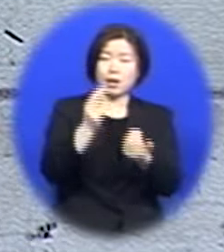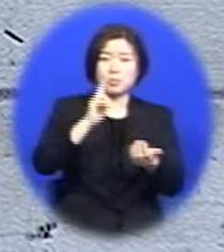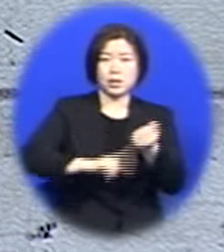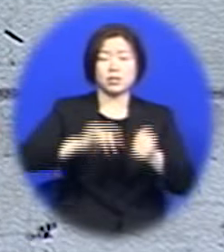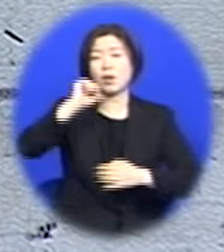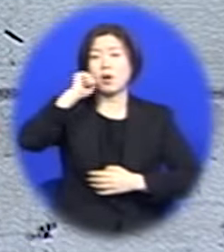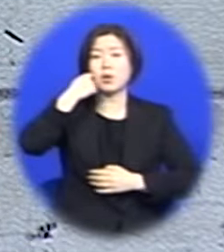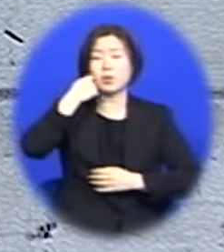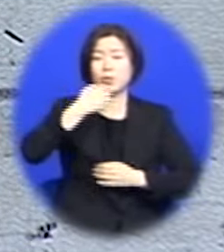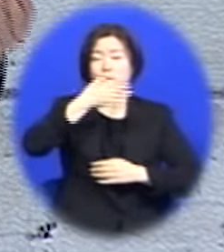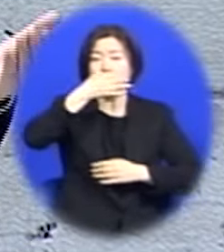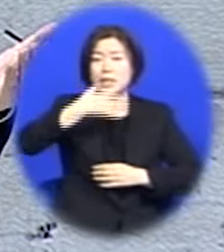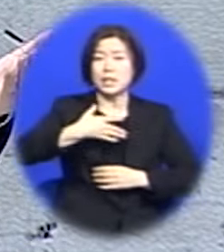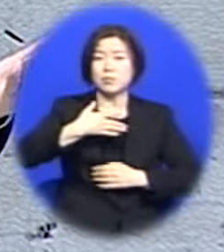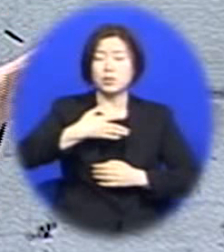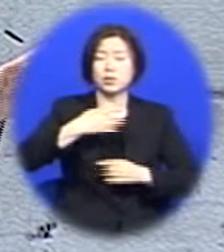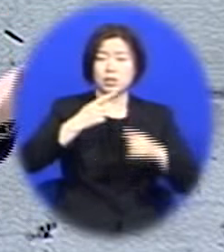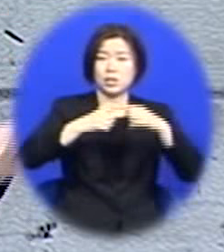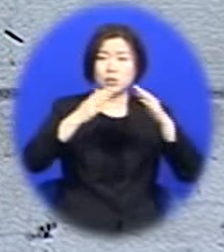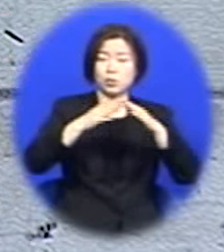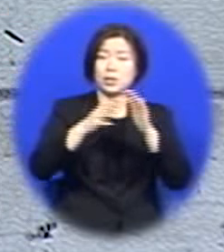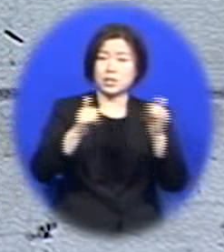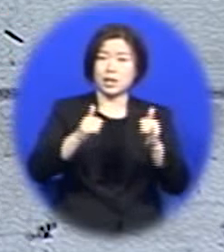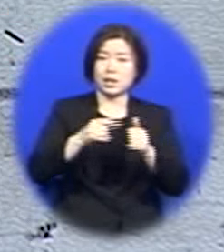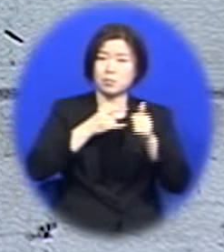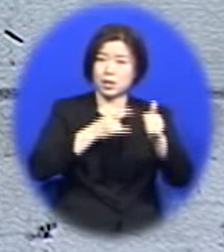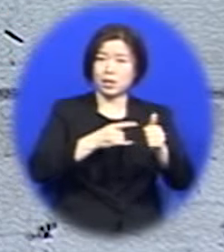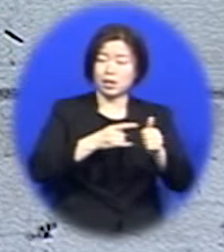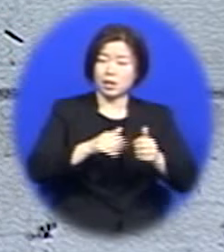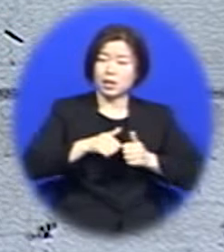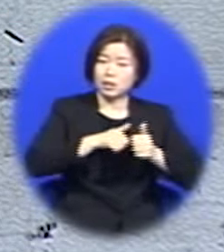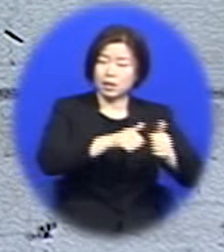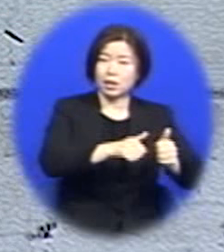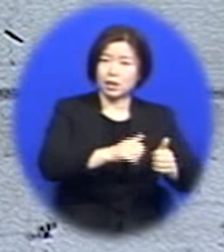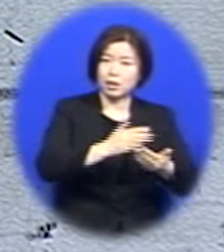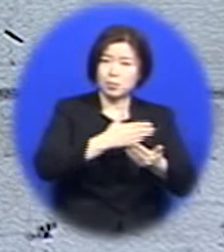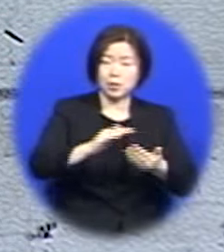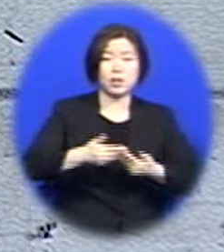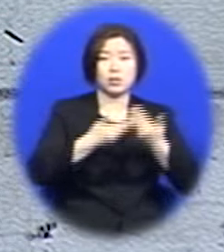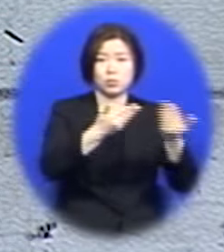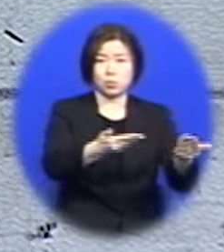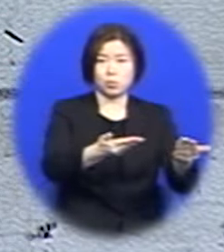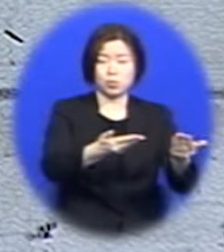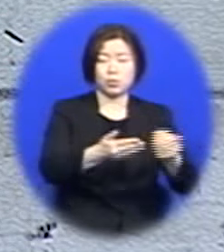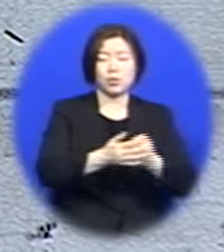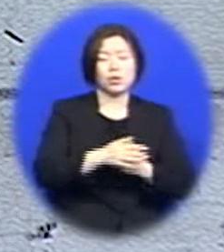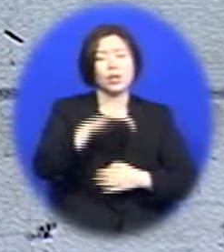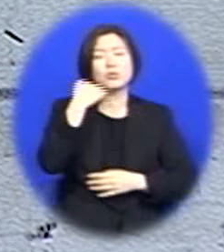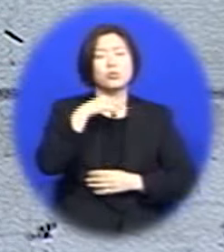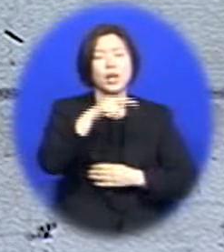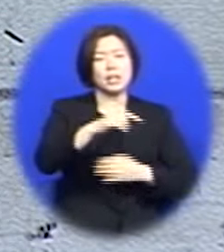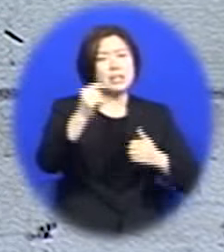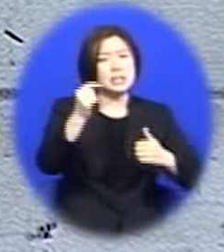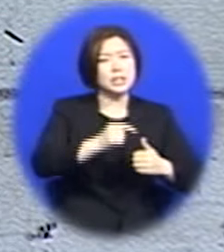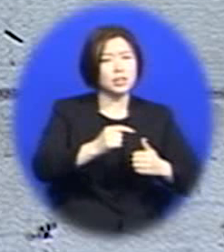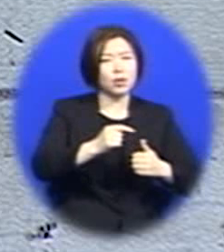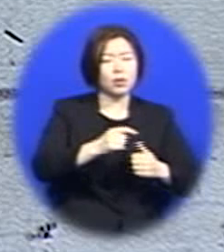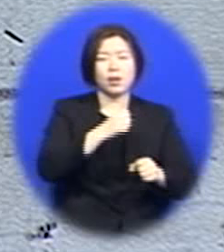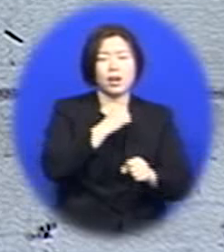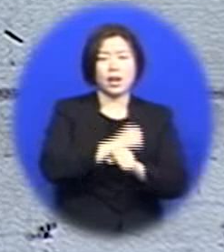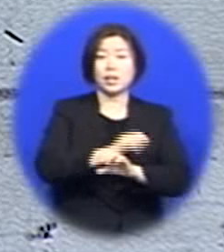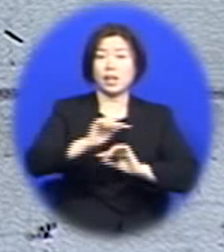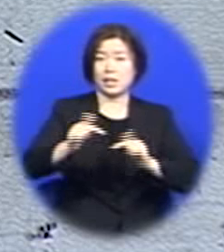어렵고 힘든 교우들에게 다 나눠서 필요에 따라 쓰게 했다. 여러분, 이것은 누가 그렇게 하라고 그래서 그렇게 한